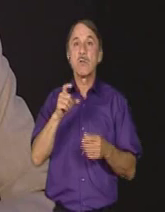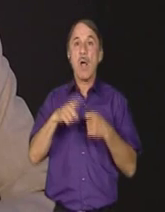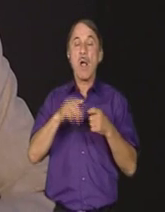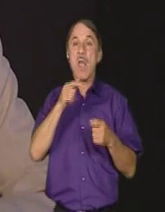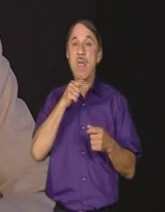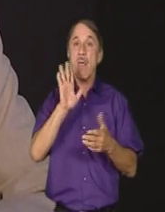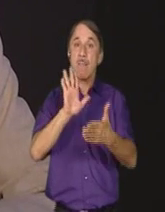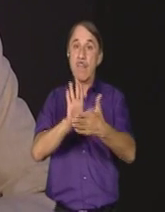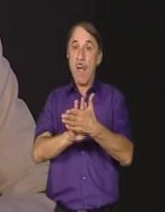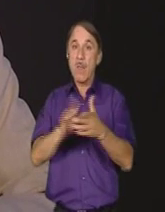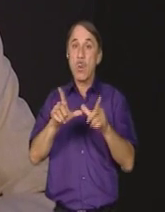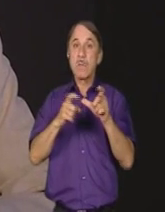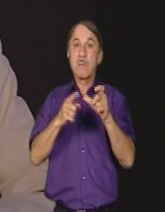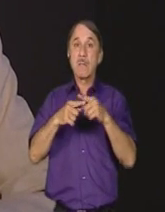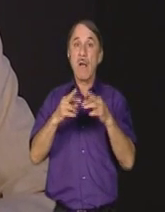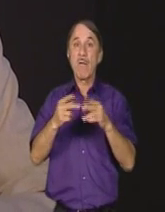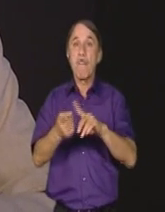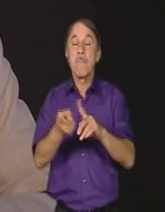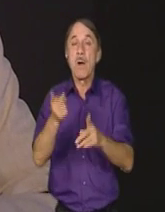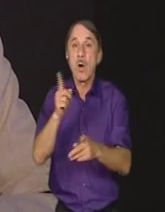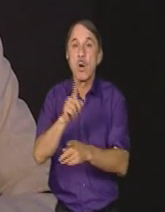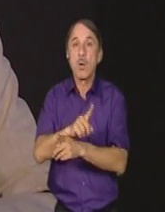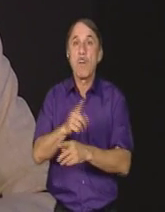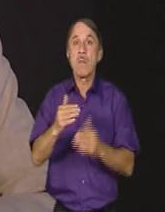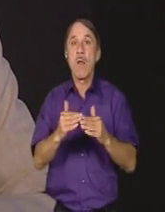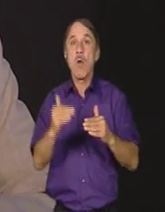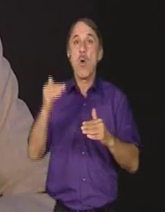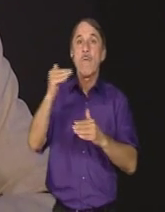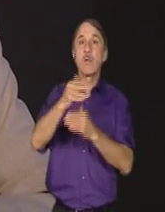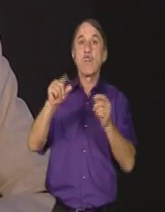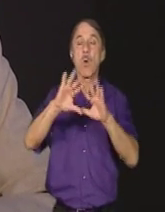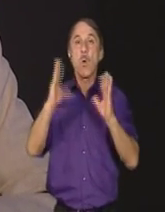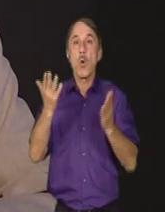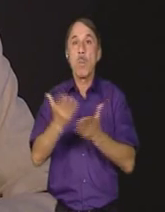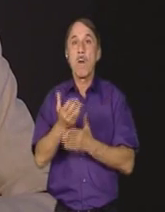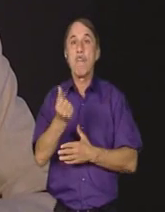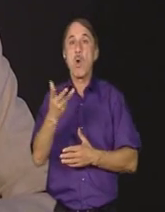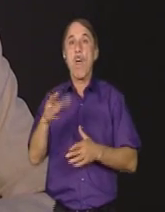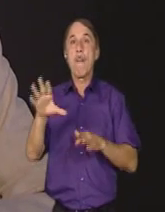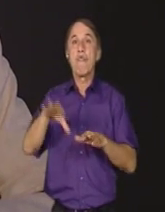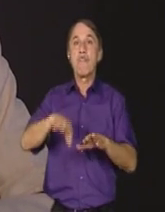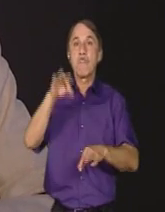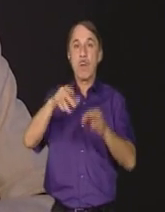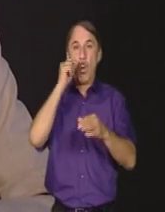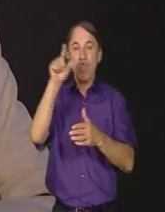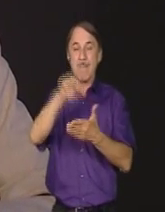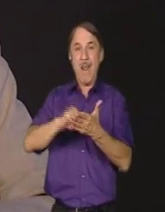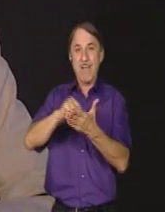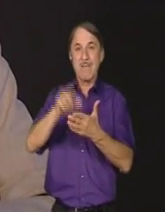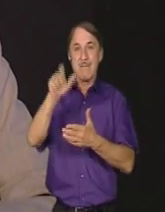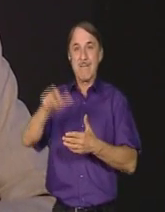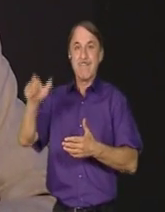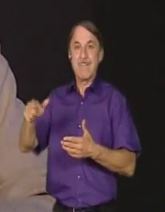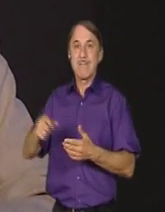uslov je ispunjen, ustav je promenjen većinom ukupnog broja birača. Iako se na tom